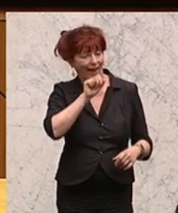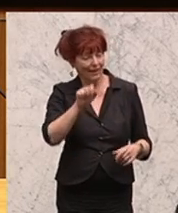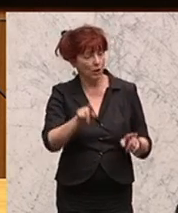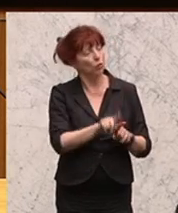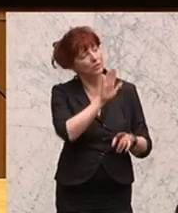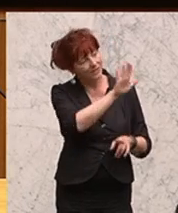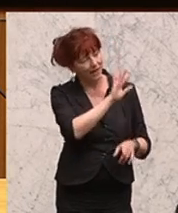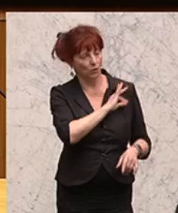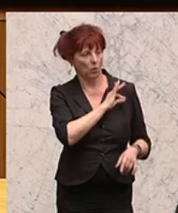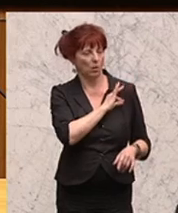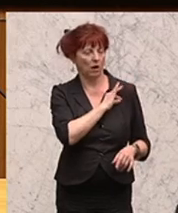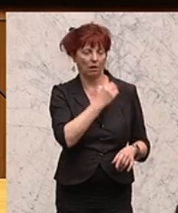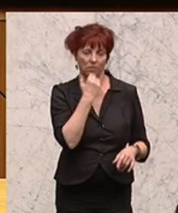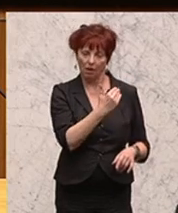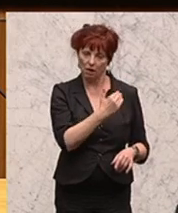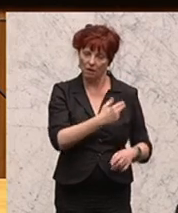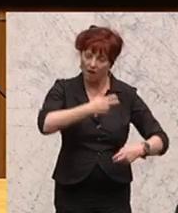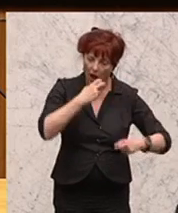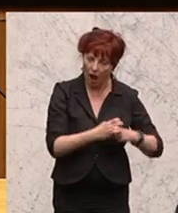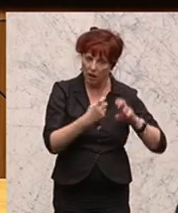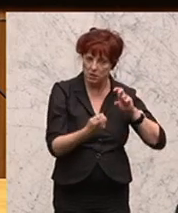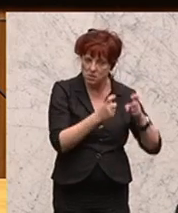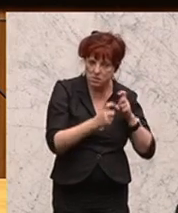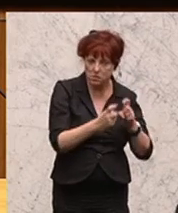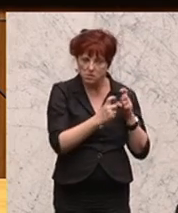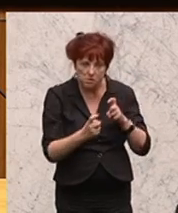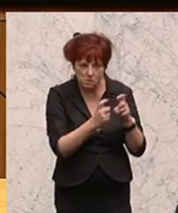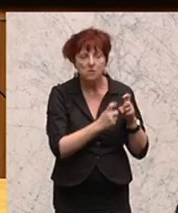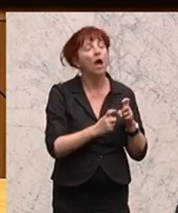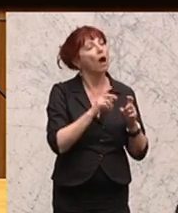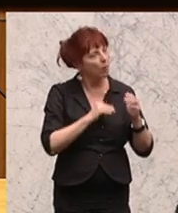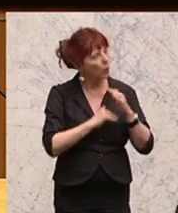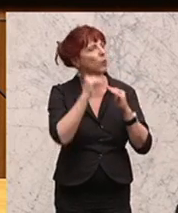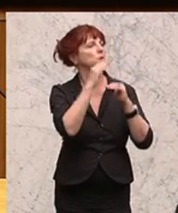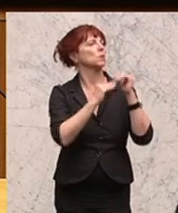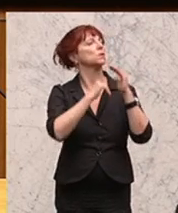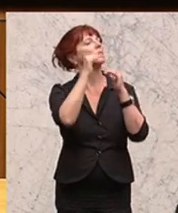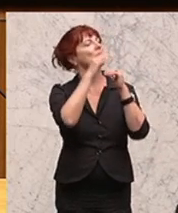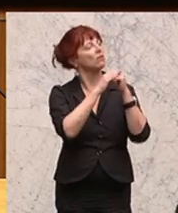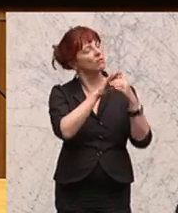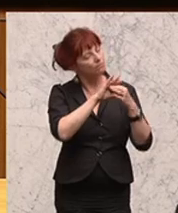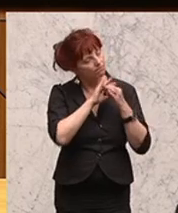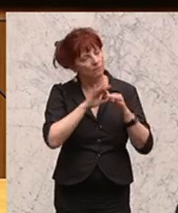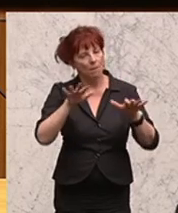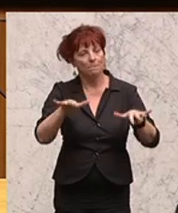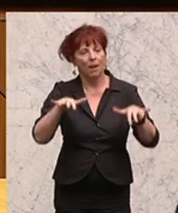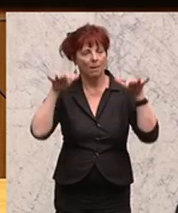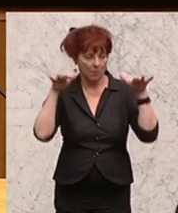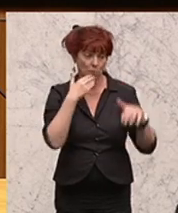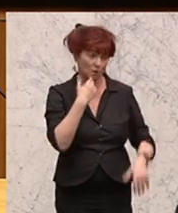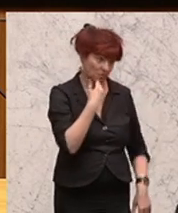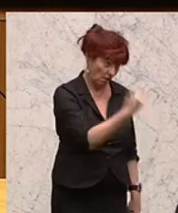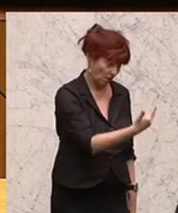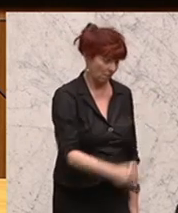seinen Kollegen bedanken für die harten, aber intensiven Verhandlungen und konstruktiven Verhandlungen im Zuge des parlamentarischen Prozesses.